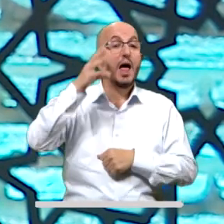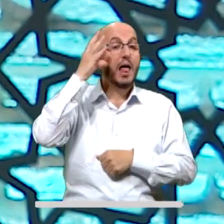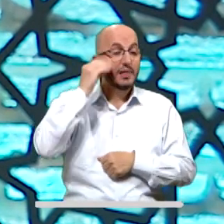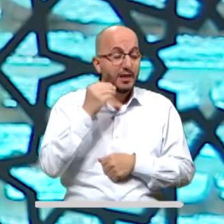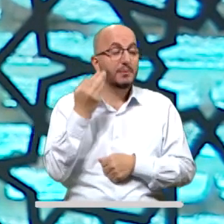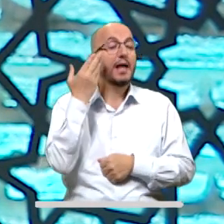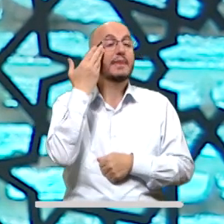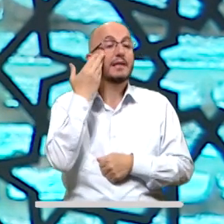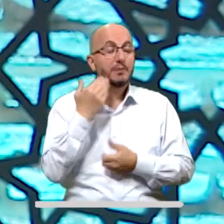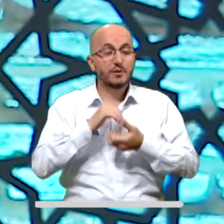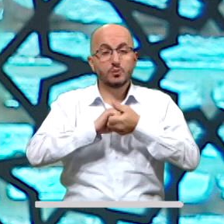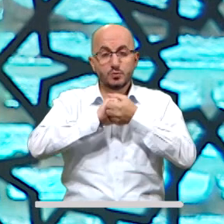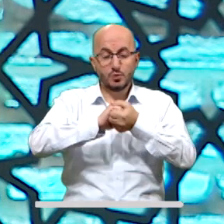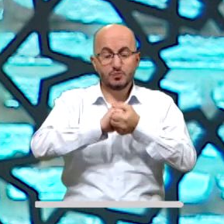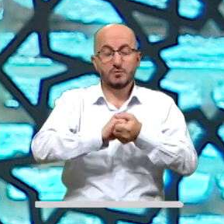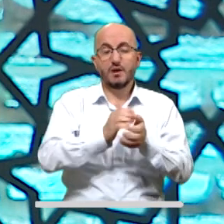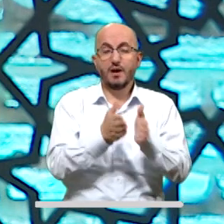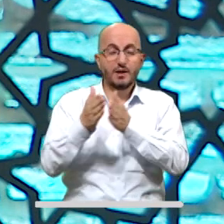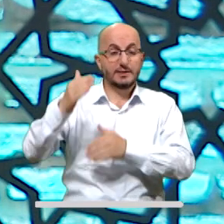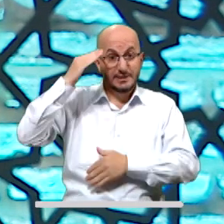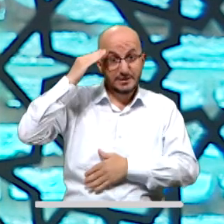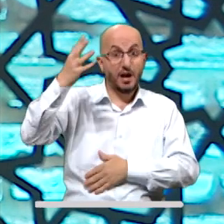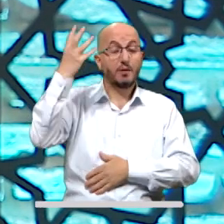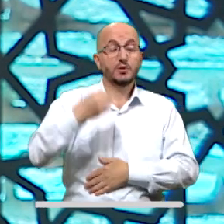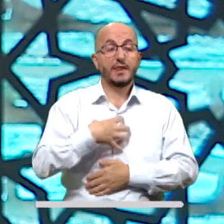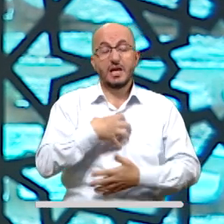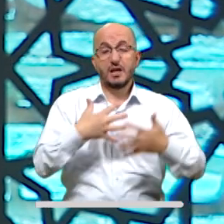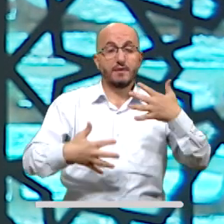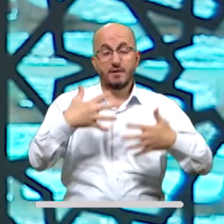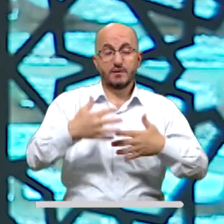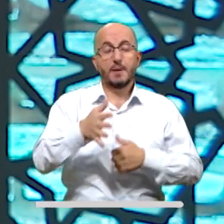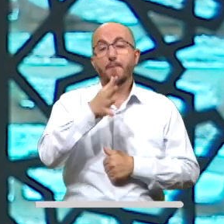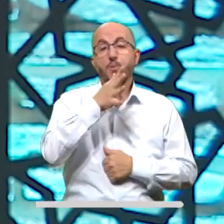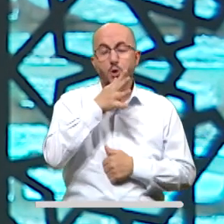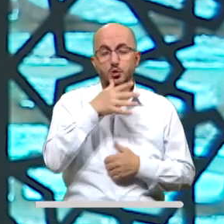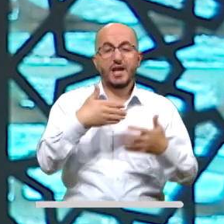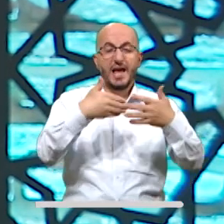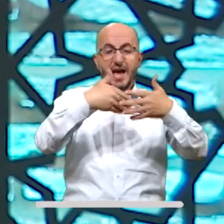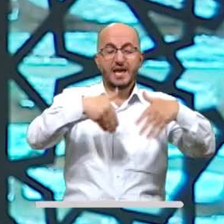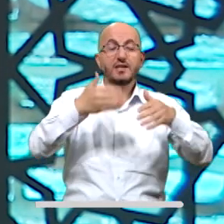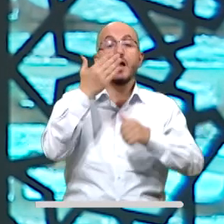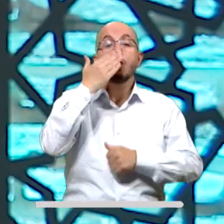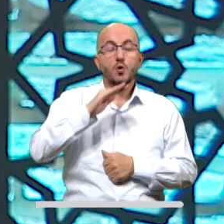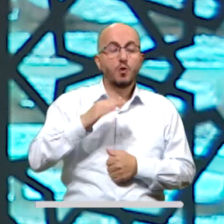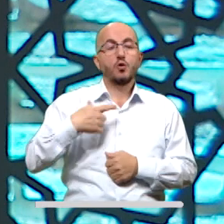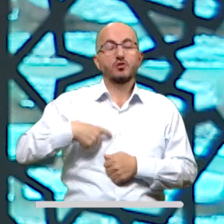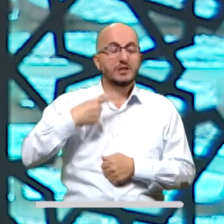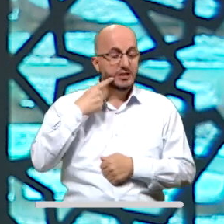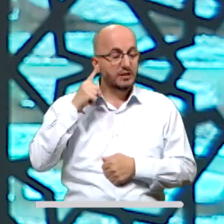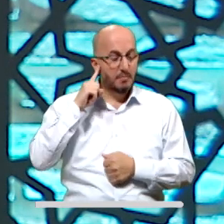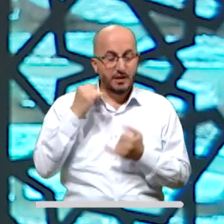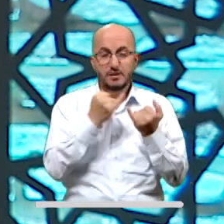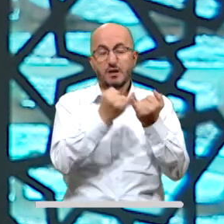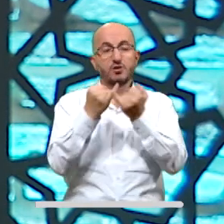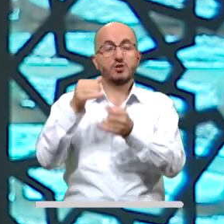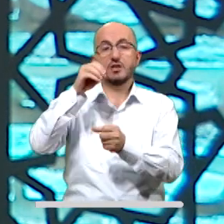dinleyebilen dostlarımıza hasreten ayrı selam olsun. Diyanet TV'de de biliyorsunuz engel yok. Özellikle işitme engelli